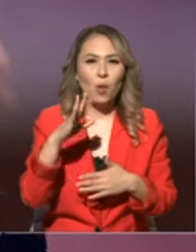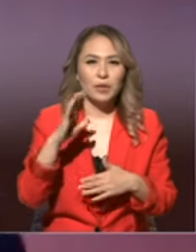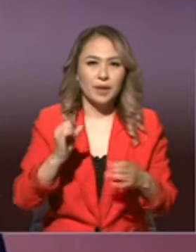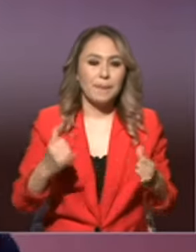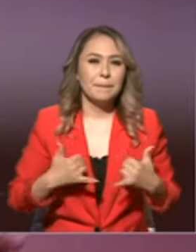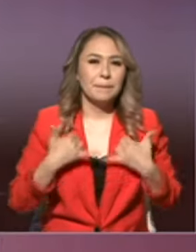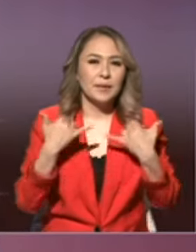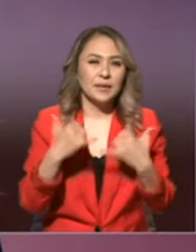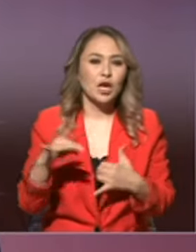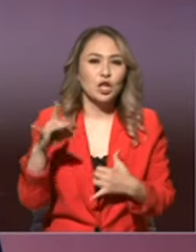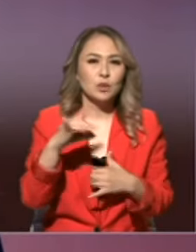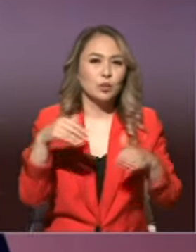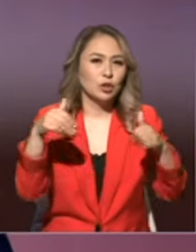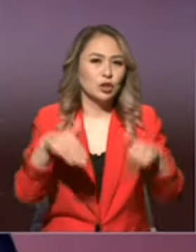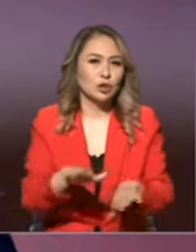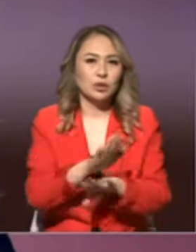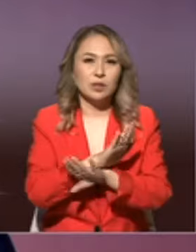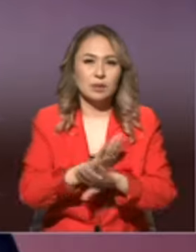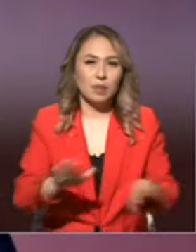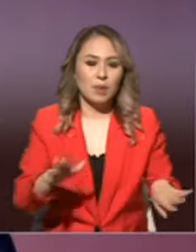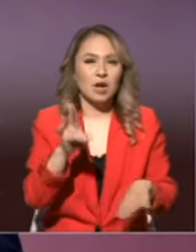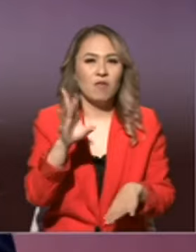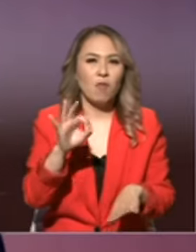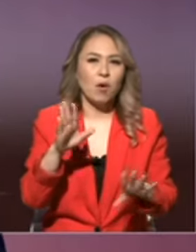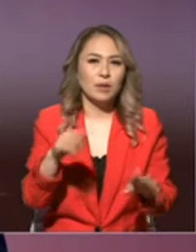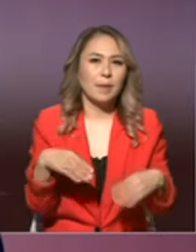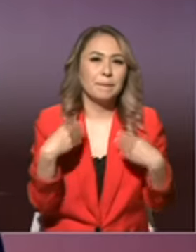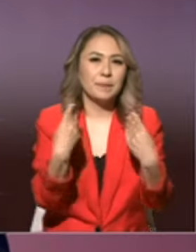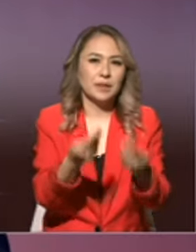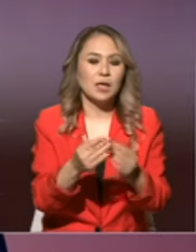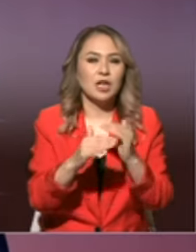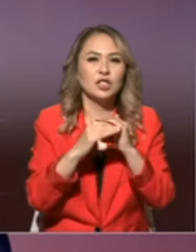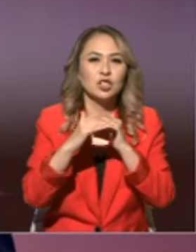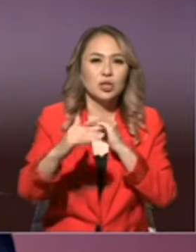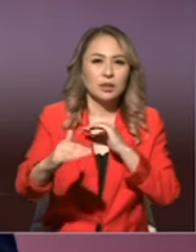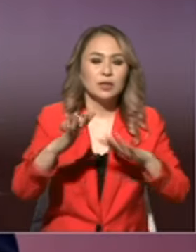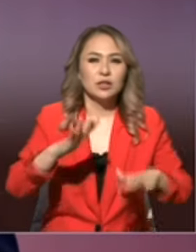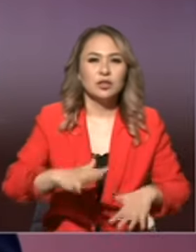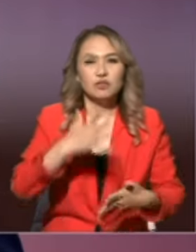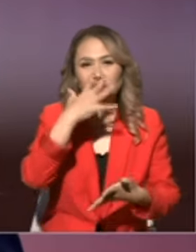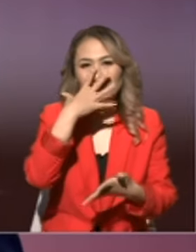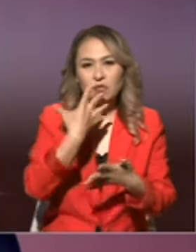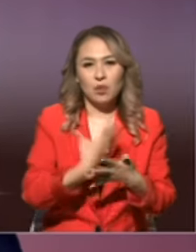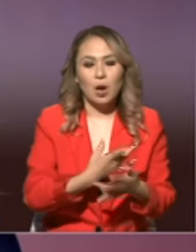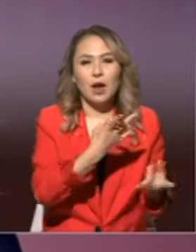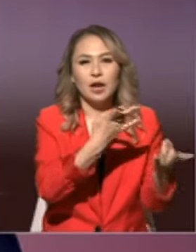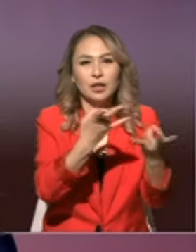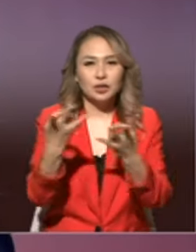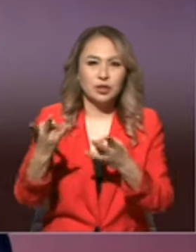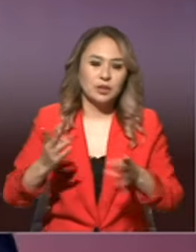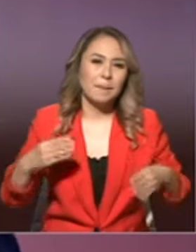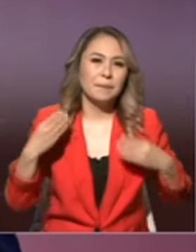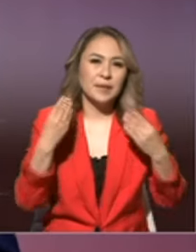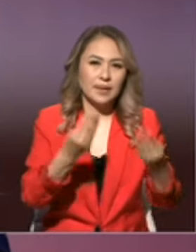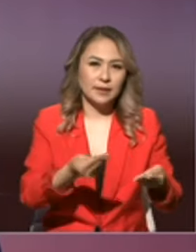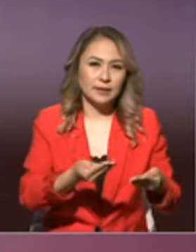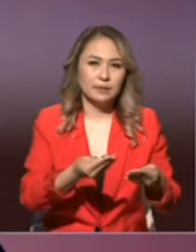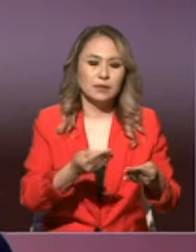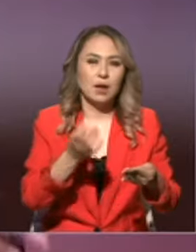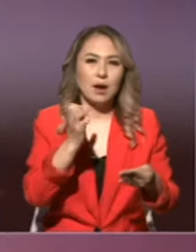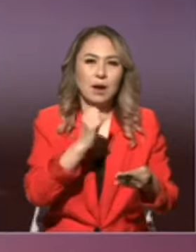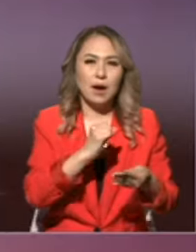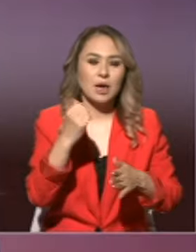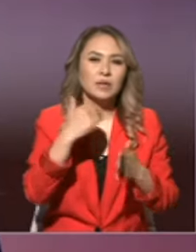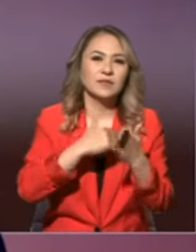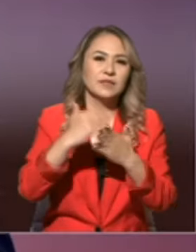бір республика шеше салады емес, мысалы мынанша квота бере салады. Яғни жергілікті жердің өзінің қажеттілігіне сай беріледі. Бұл бір.